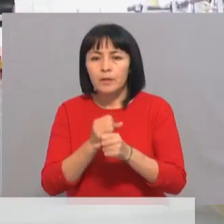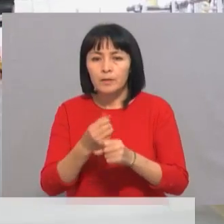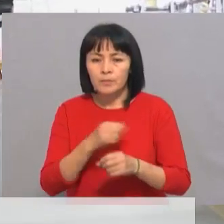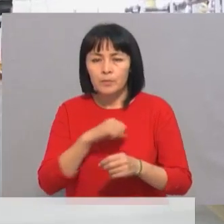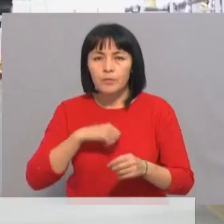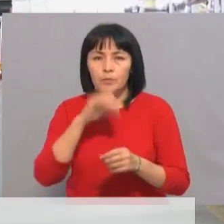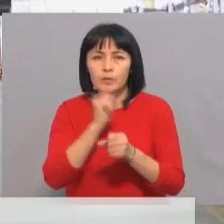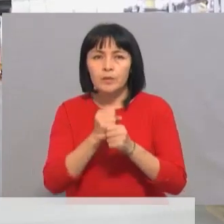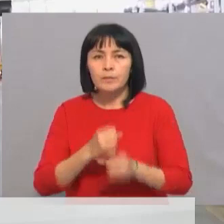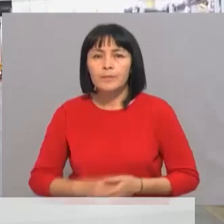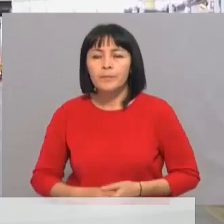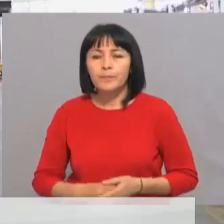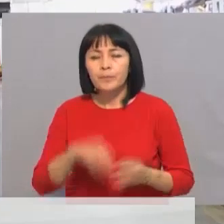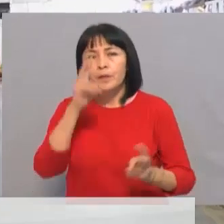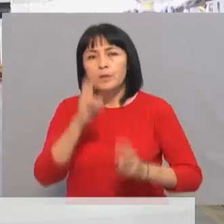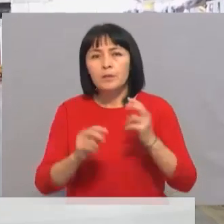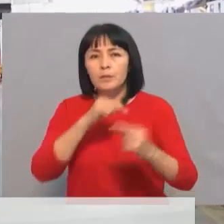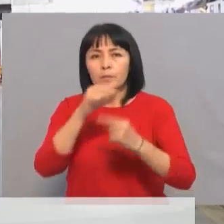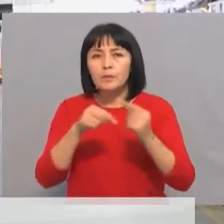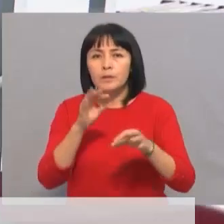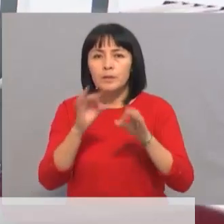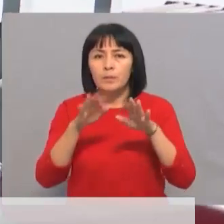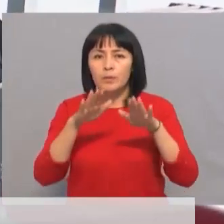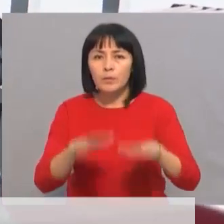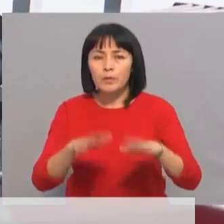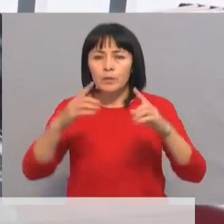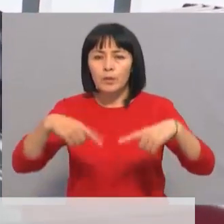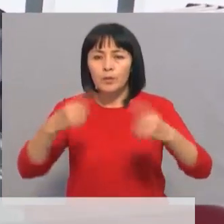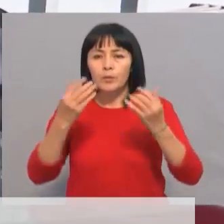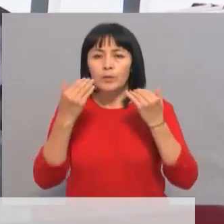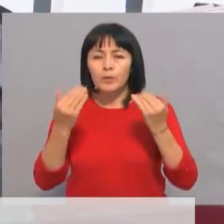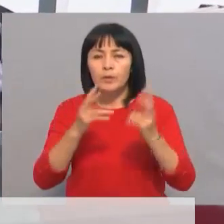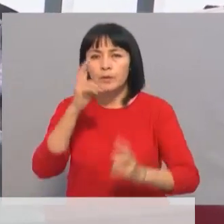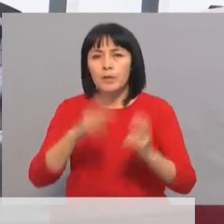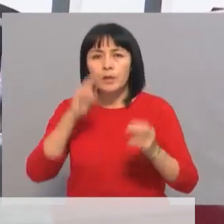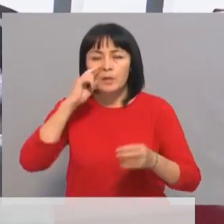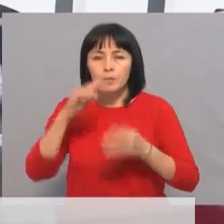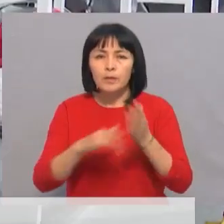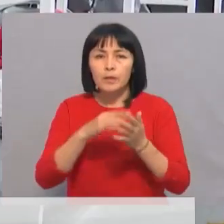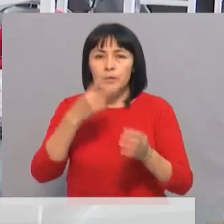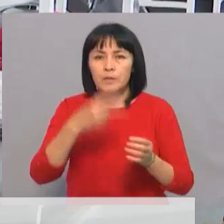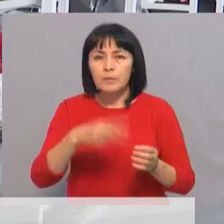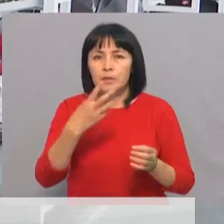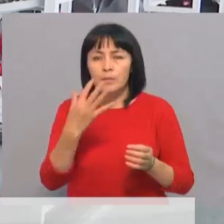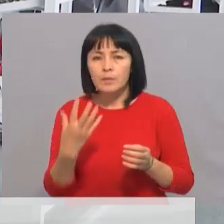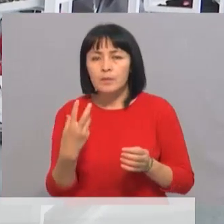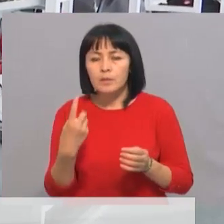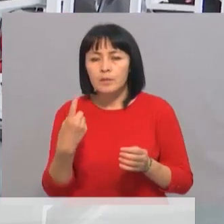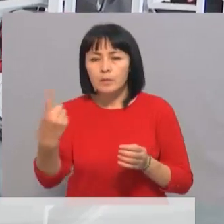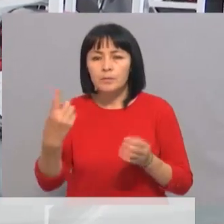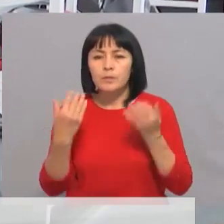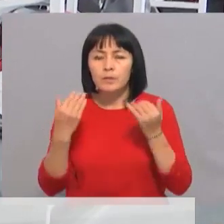шығады. Зауыт бизнеске қолайлы аймақта бой тіктеген кәсіпорын Шымкент қаласынан 20-25 шақырым